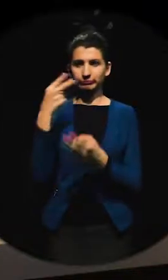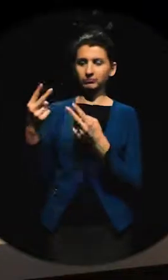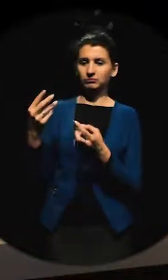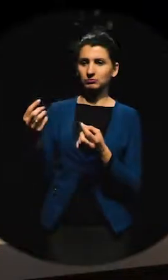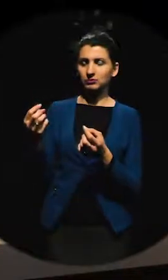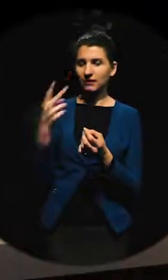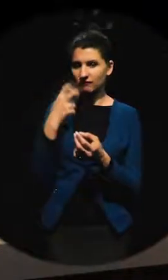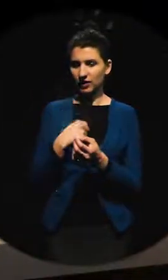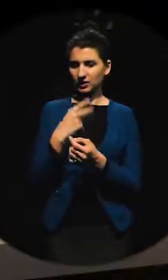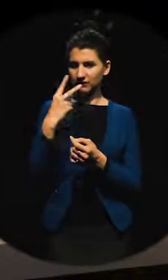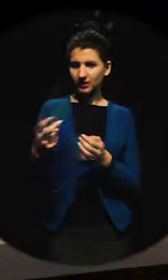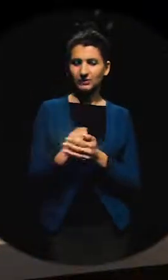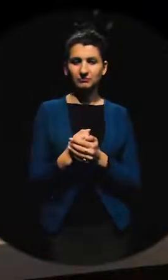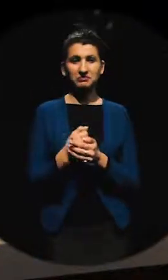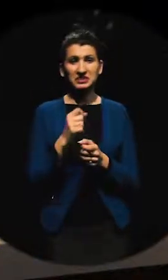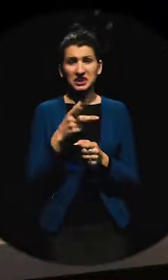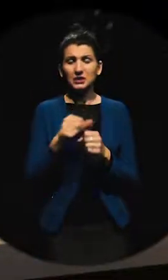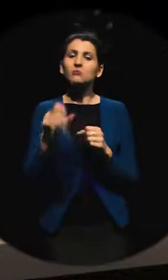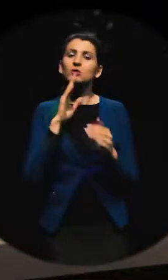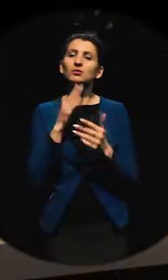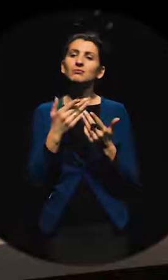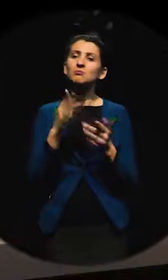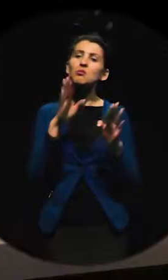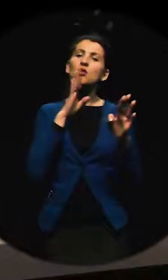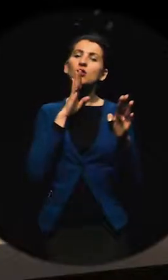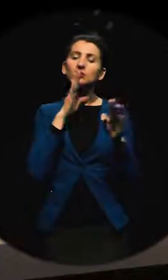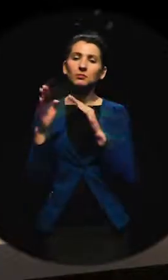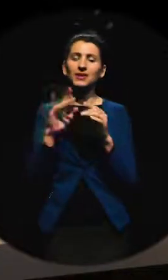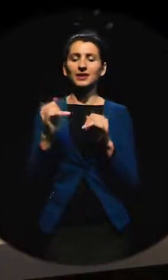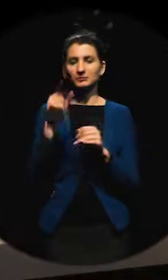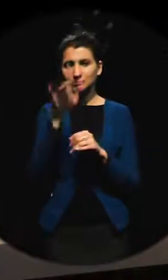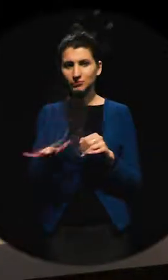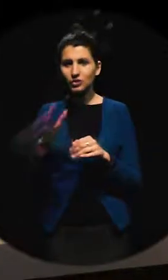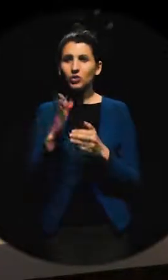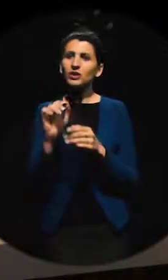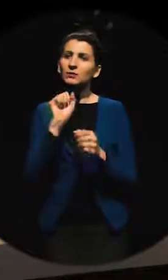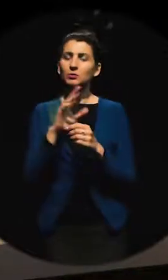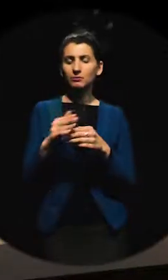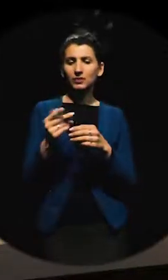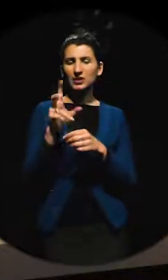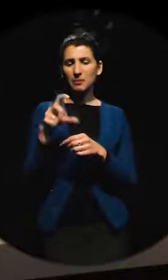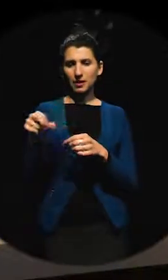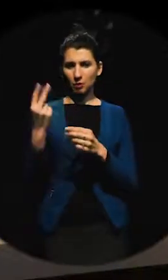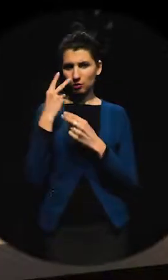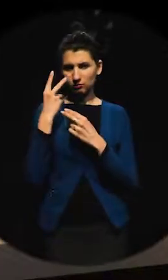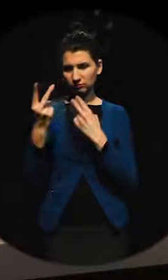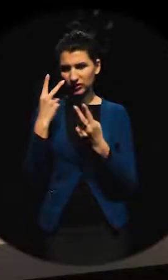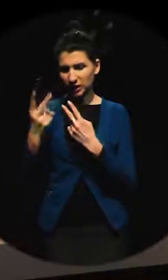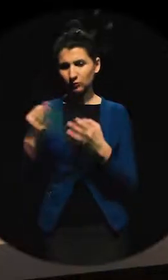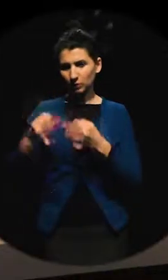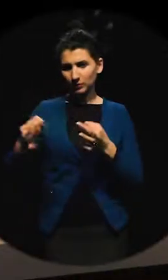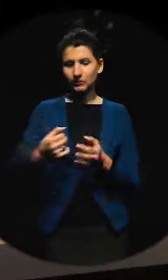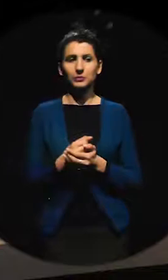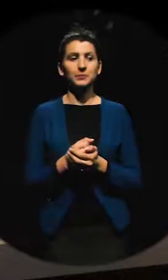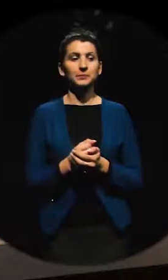porządku widzialności i staje się w pewnym sensie nadobecnością. I chciałybyśmy się zastanowić nad tym,